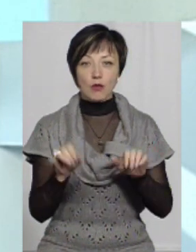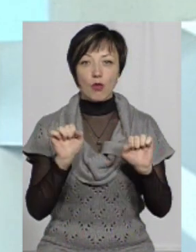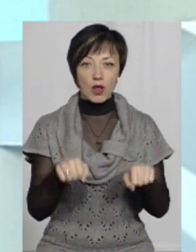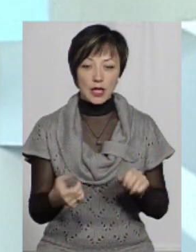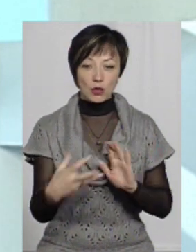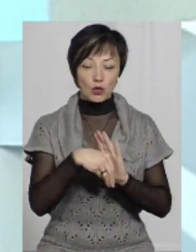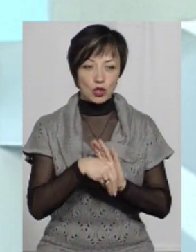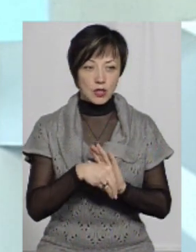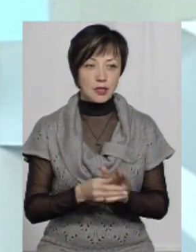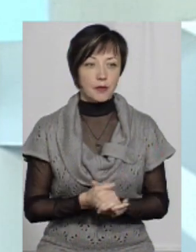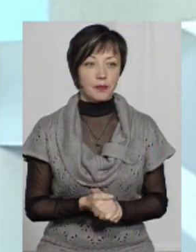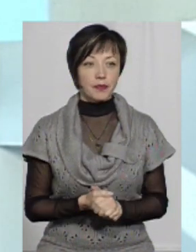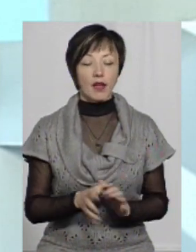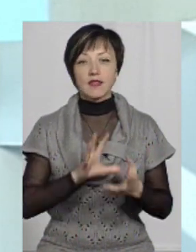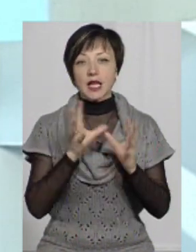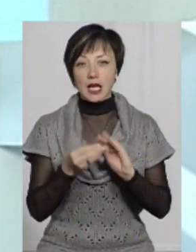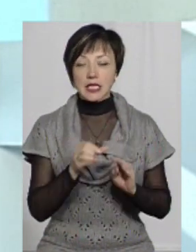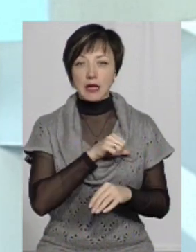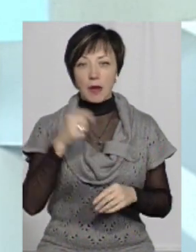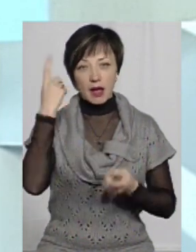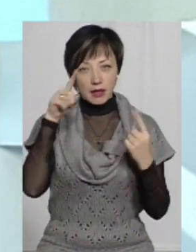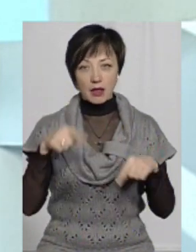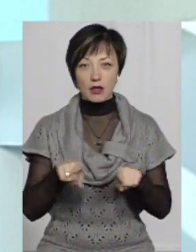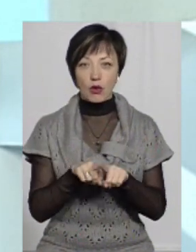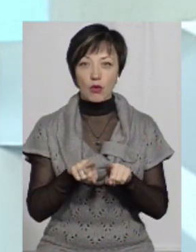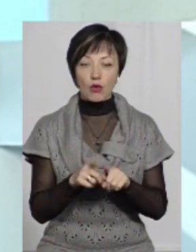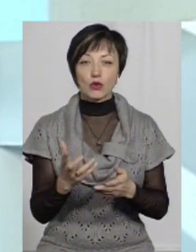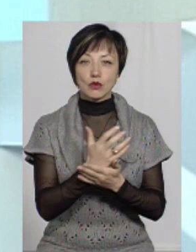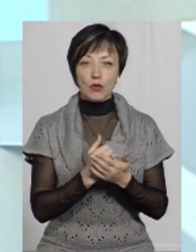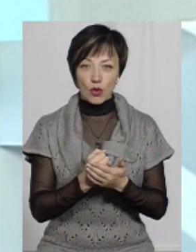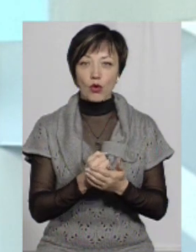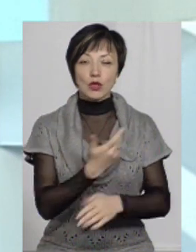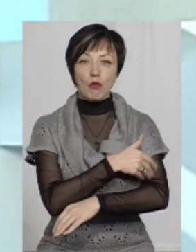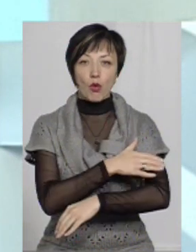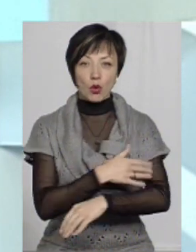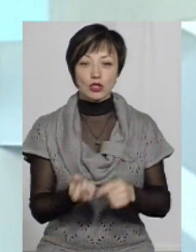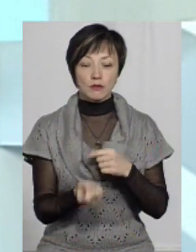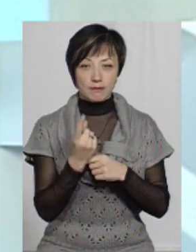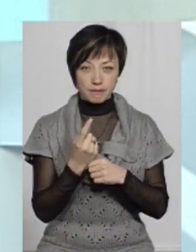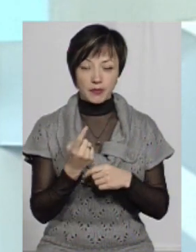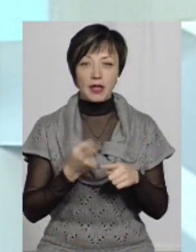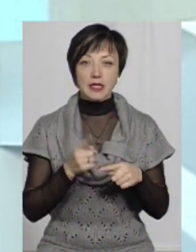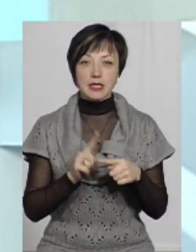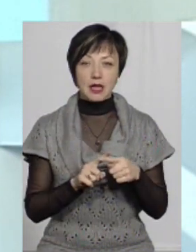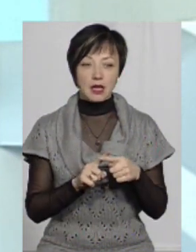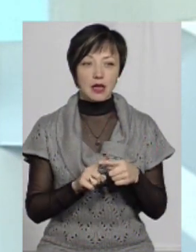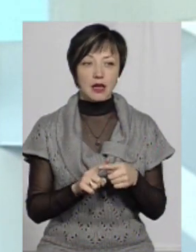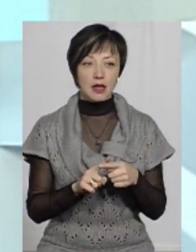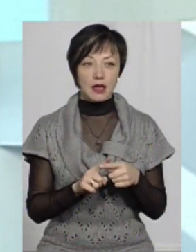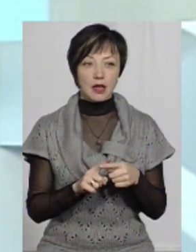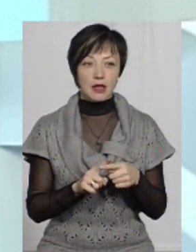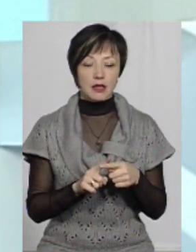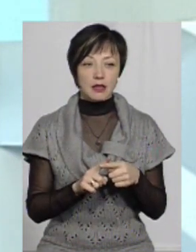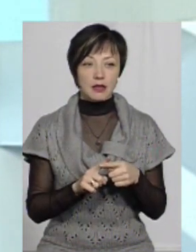могли до нього долучитися. А взагалі сама ідея такого вуличного збору, вона пішла з Польщі, тому що це, скажімо так,